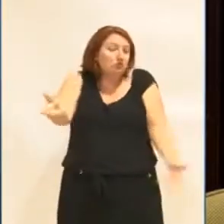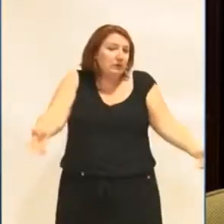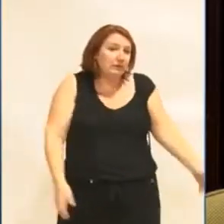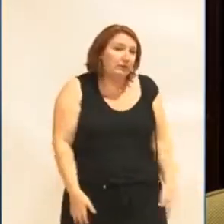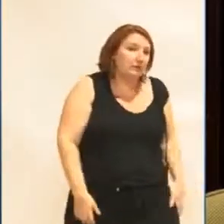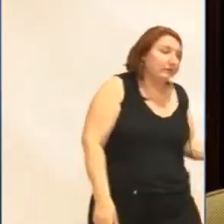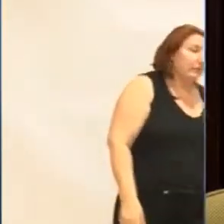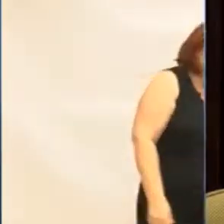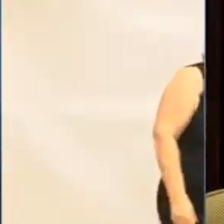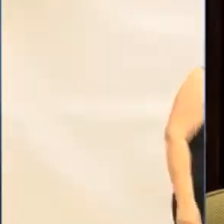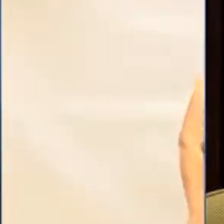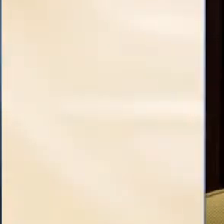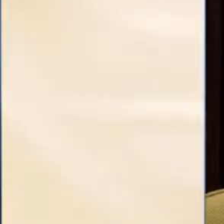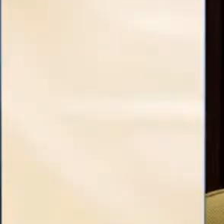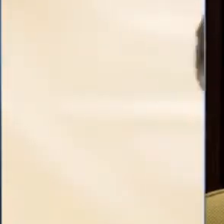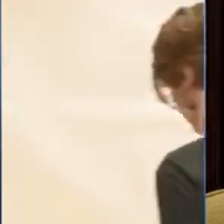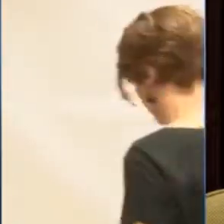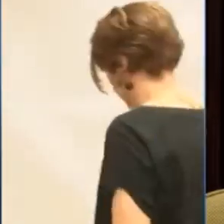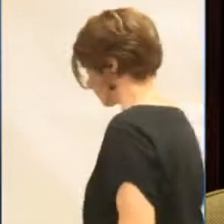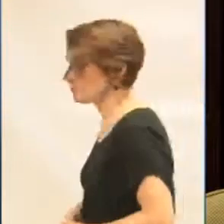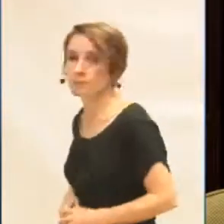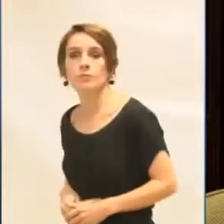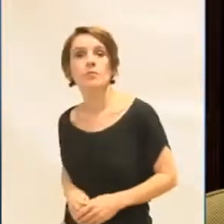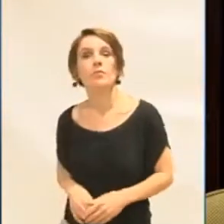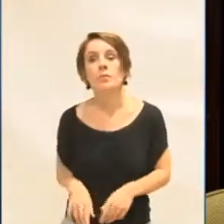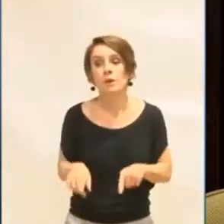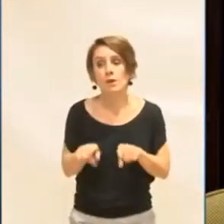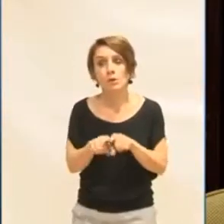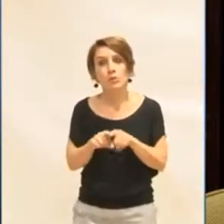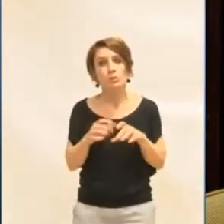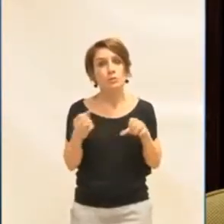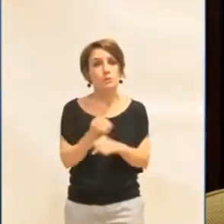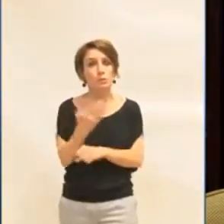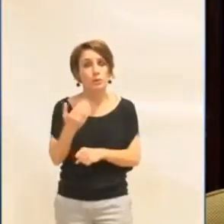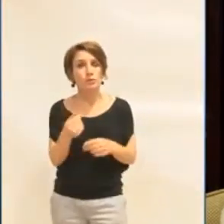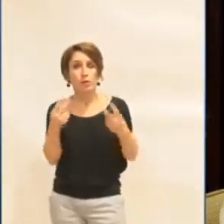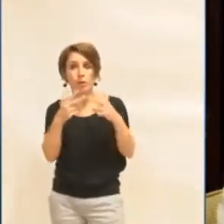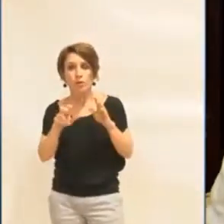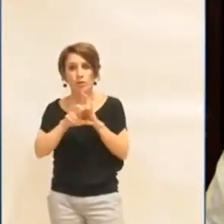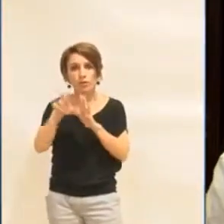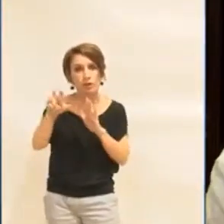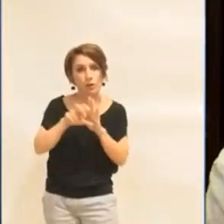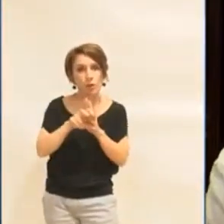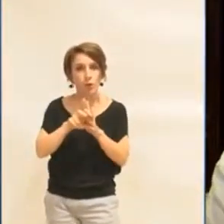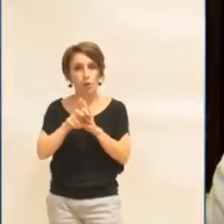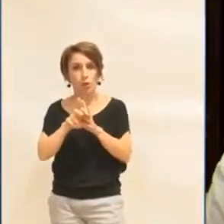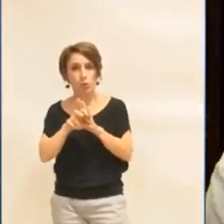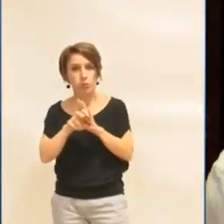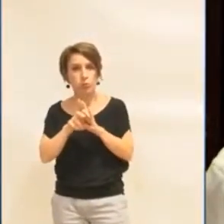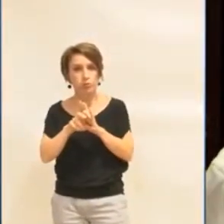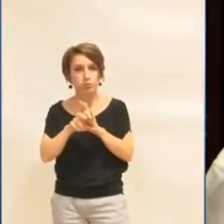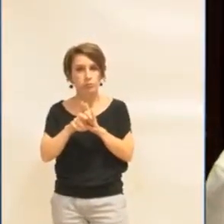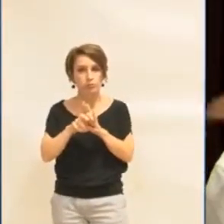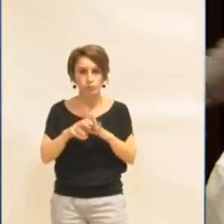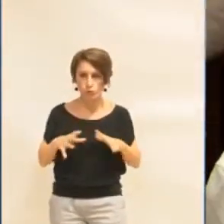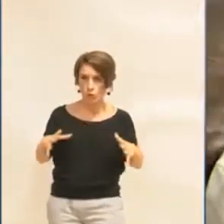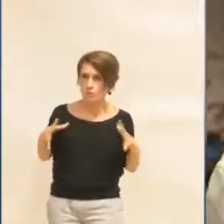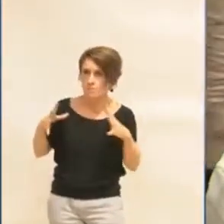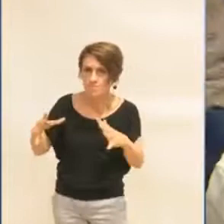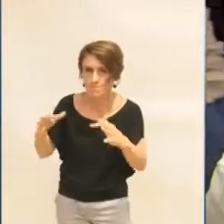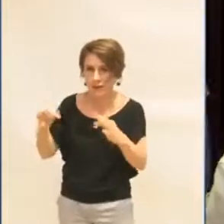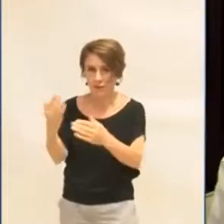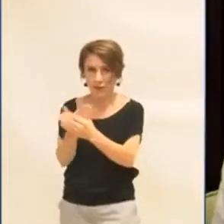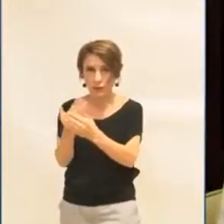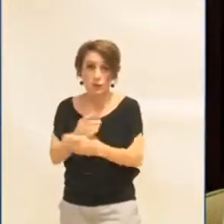je regrette aussi, c'est que la ville de Grenoble n'a pas du tout posé sur ce dossier parce qu'elle marche apparemment main dans la main